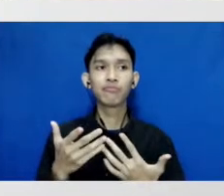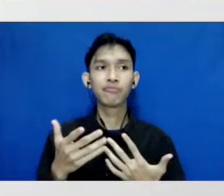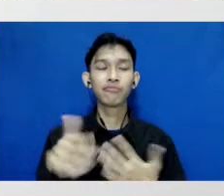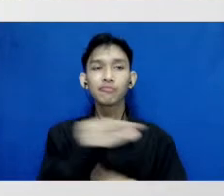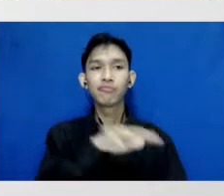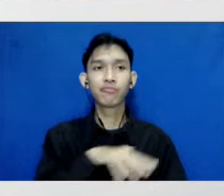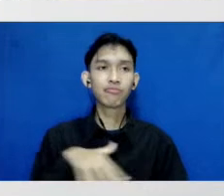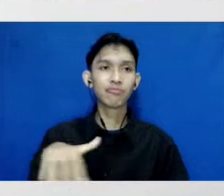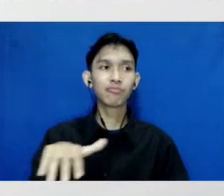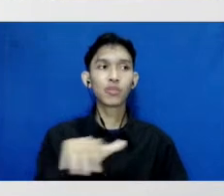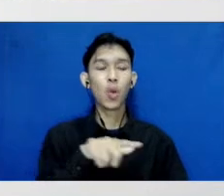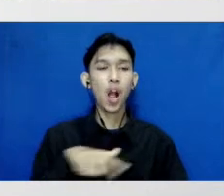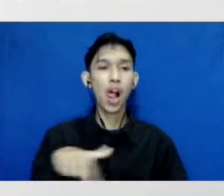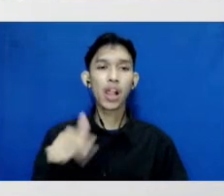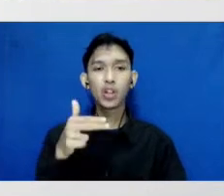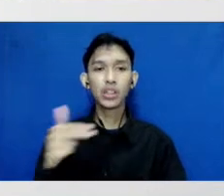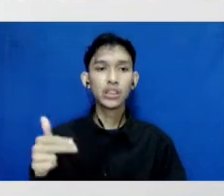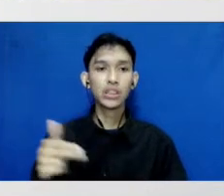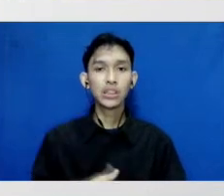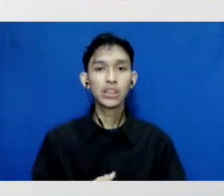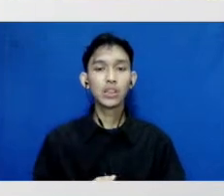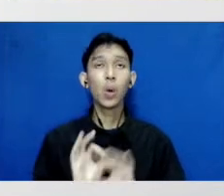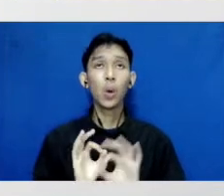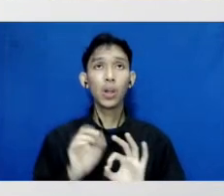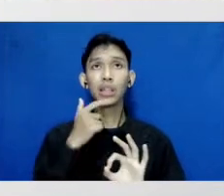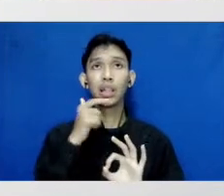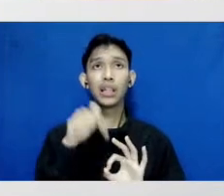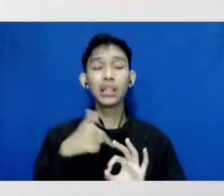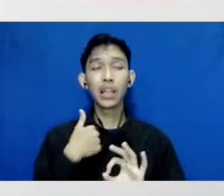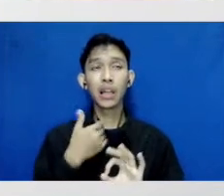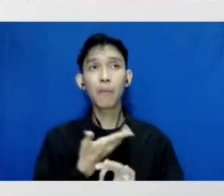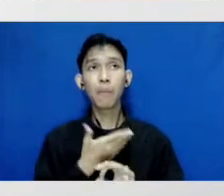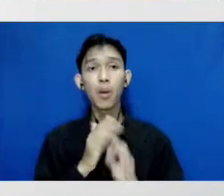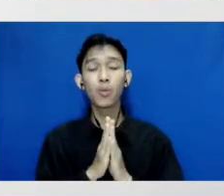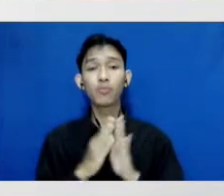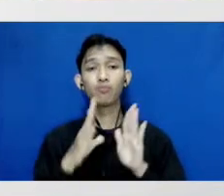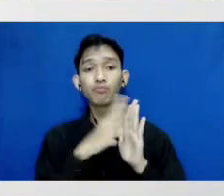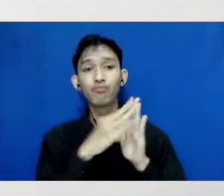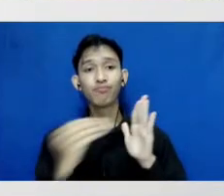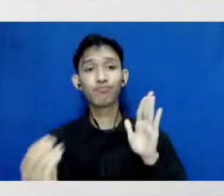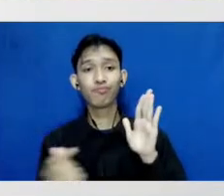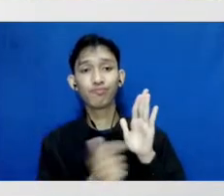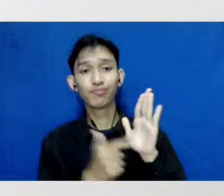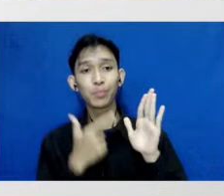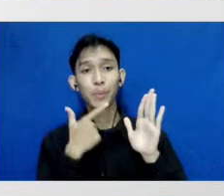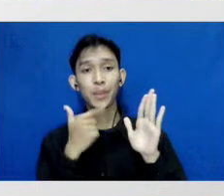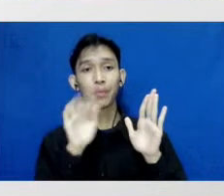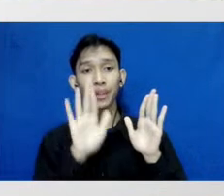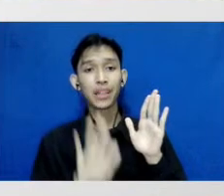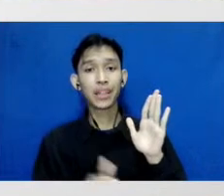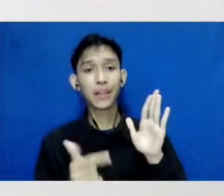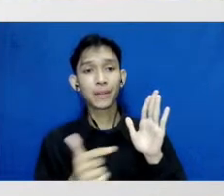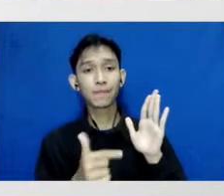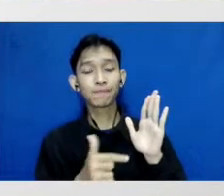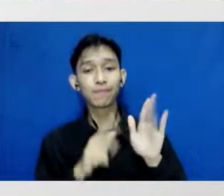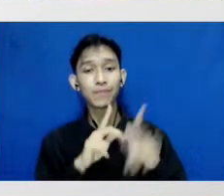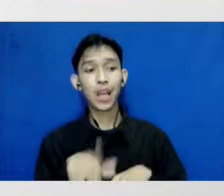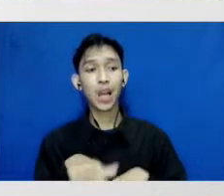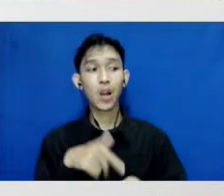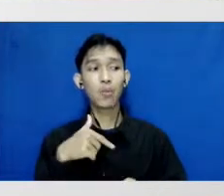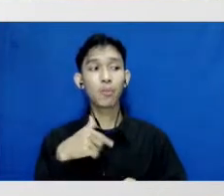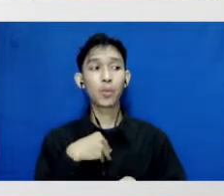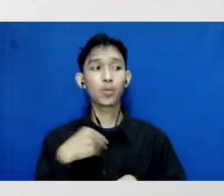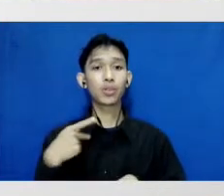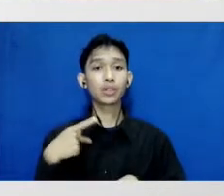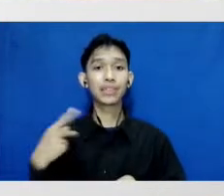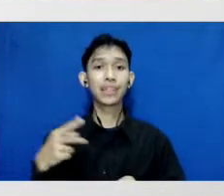Indonesia. Terkait dengan tersebut, maka saya mau meng-highlight peranan penting media. Menurut hikmat kami,